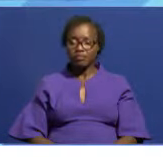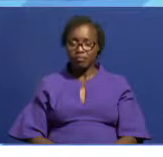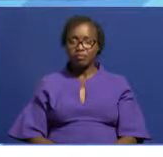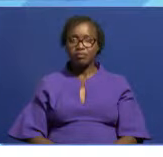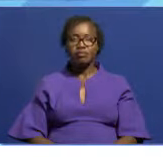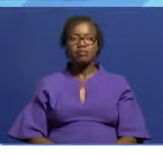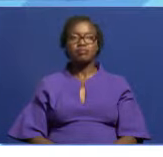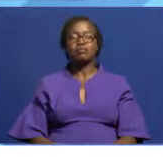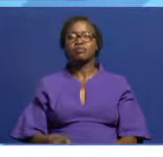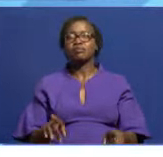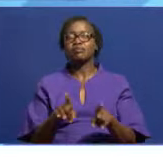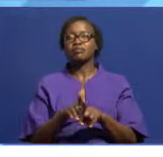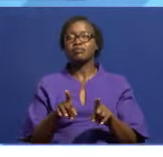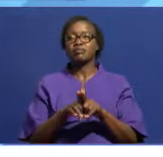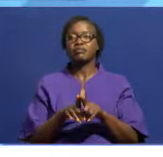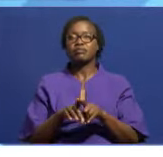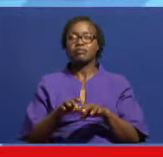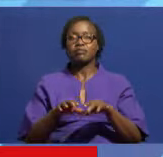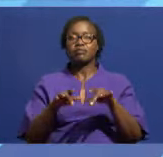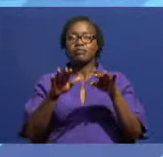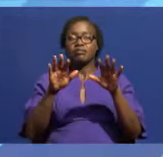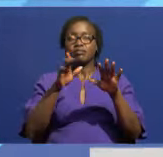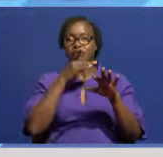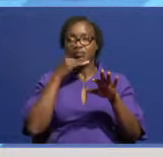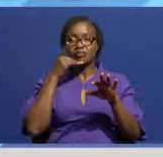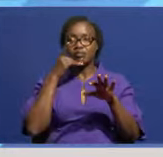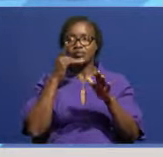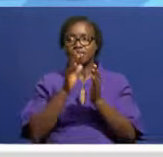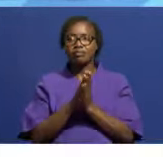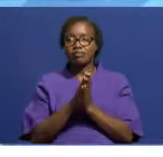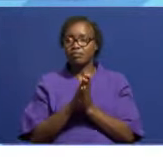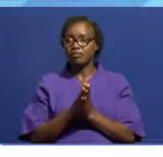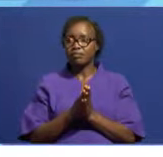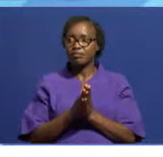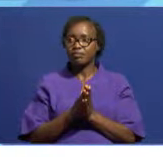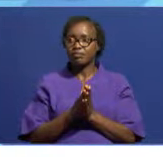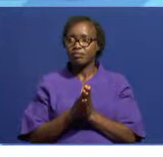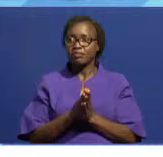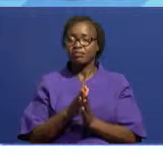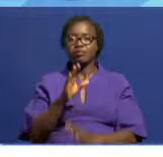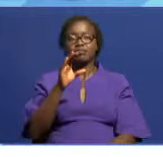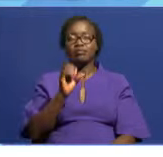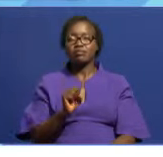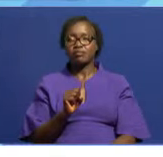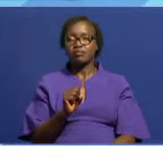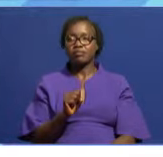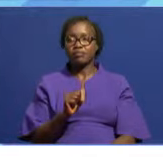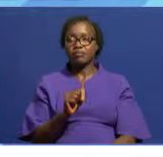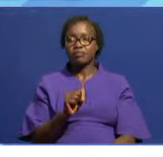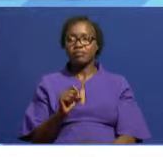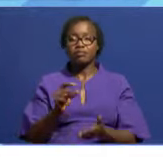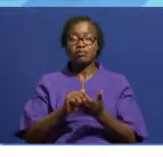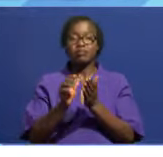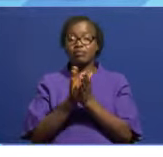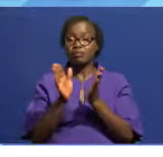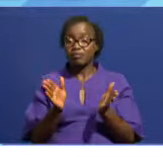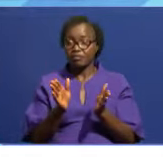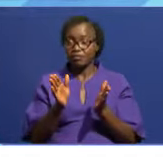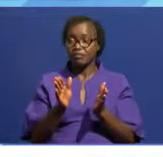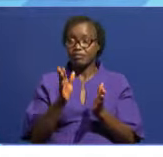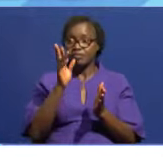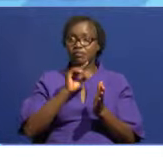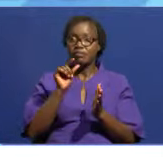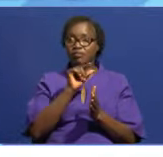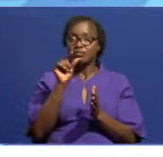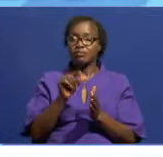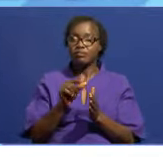Naam, tukisalia kwa masala ya mafuriko na ukame ni kwa katibu mkuu wa shirika la Msalaba Mwekundu nchini Idris Ahmed ameonya kwamba mvua